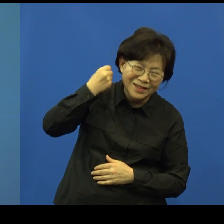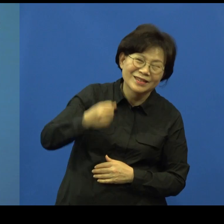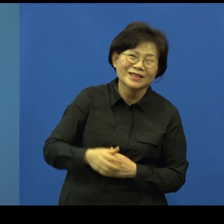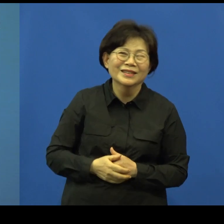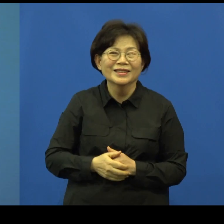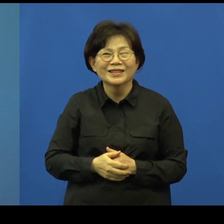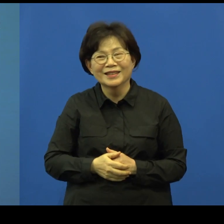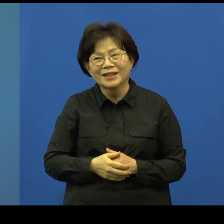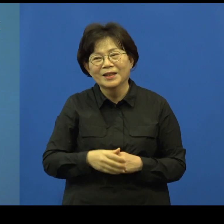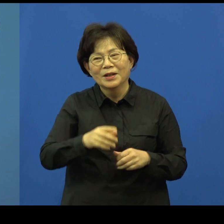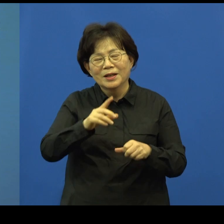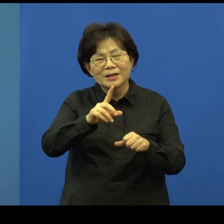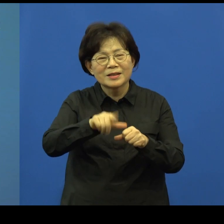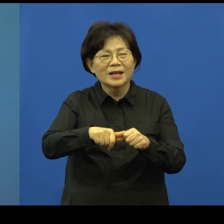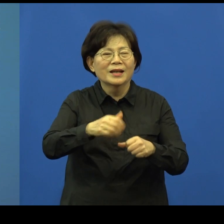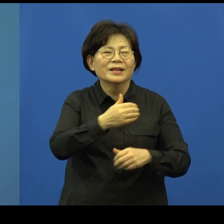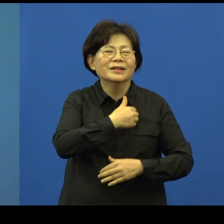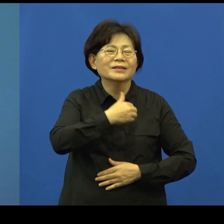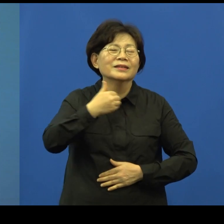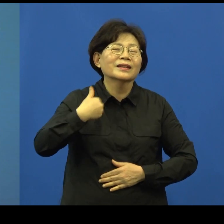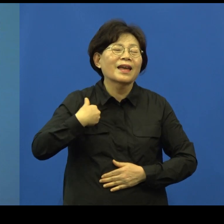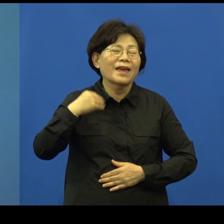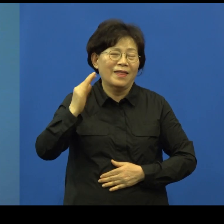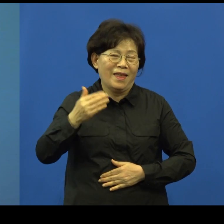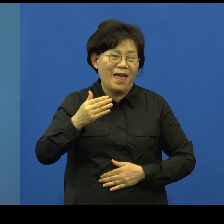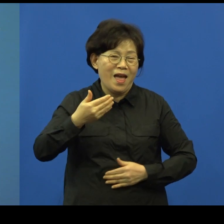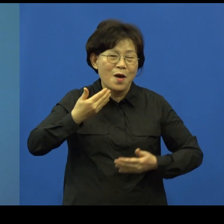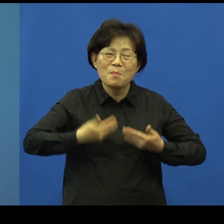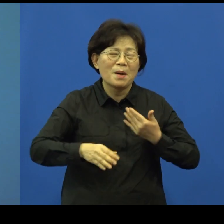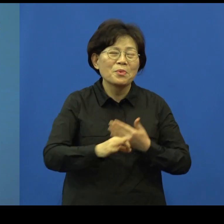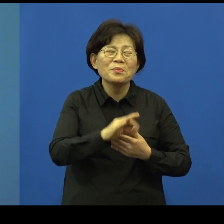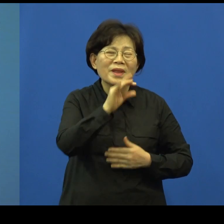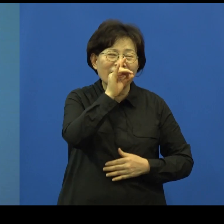그러려면 어때요? 시간이 필요해야 돼요. 바쁘면 음미가 안 돼요.